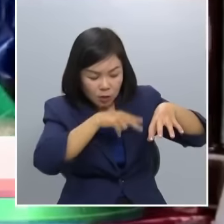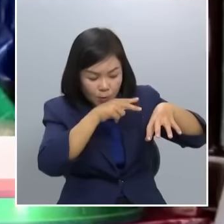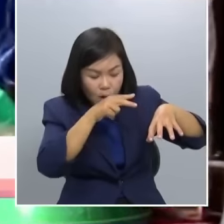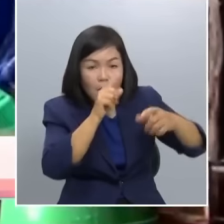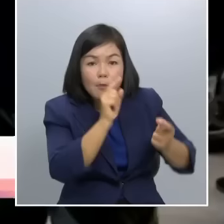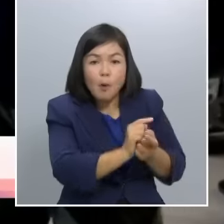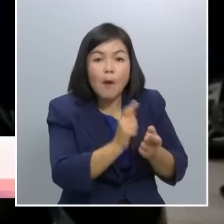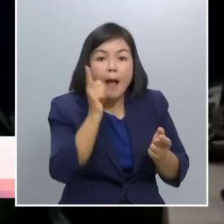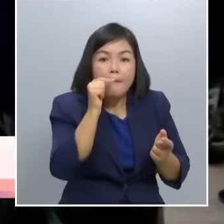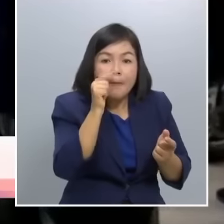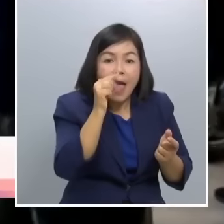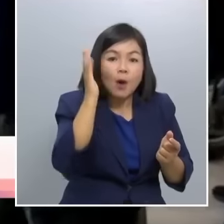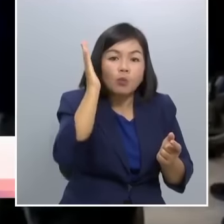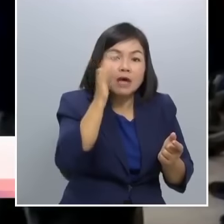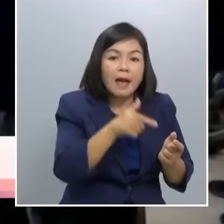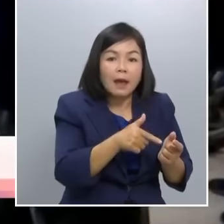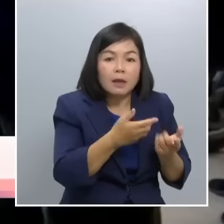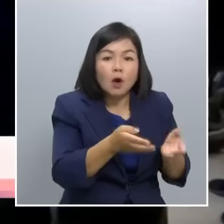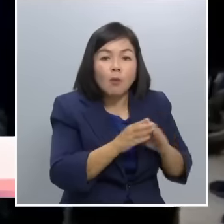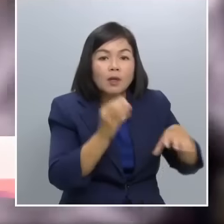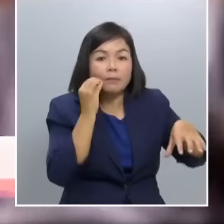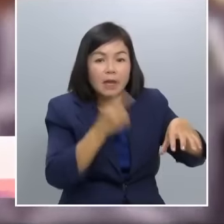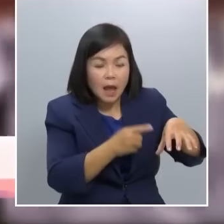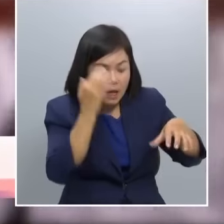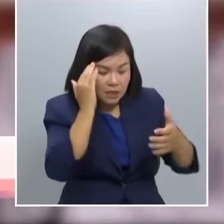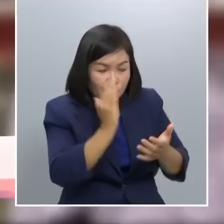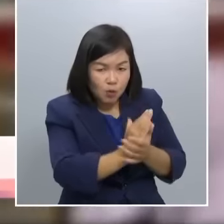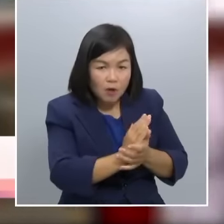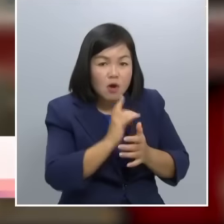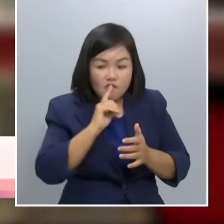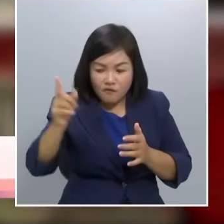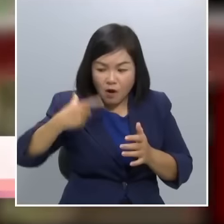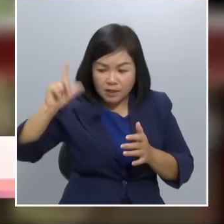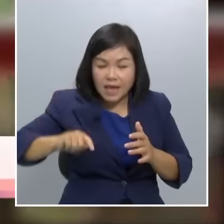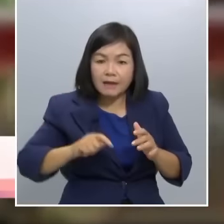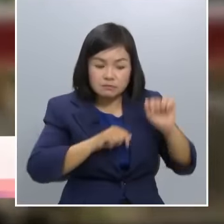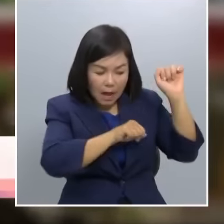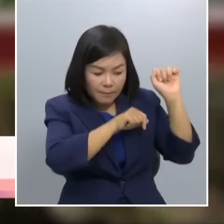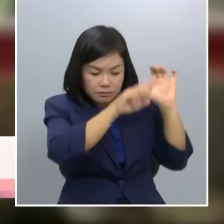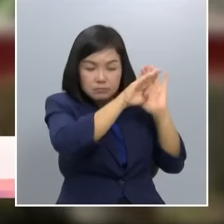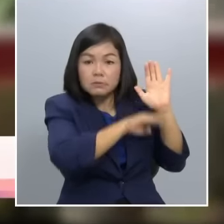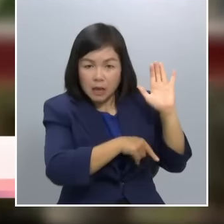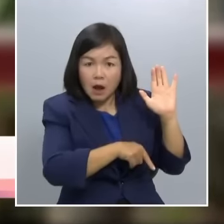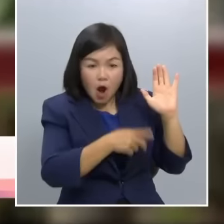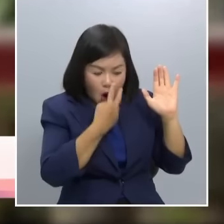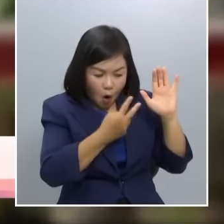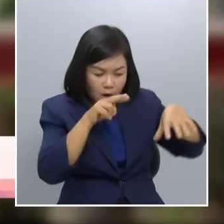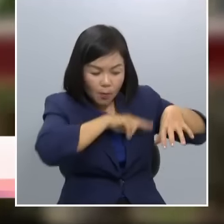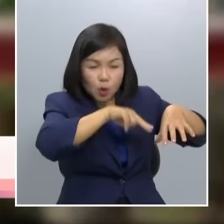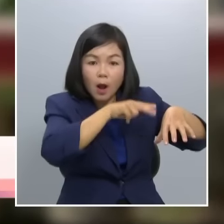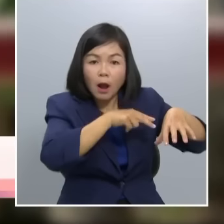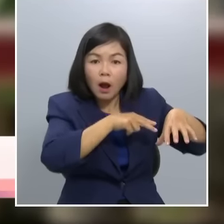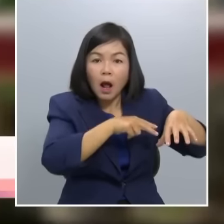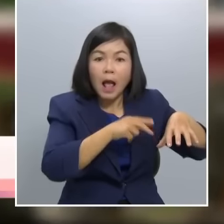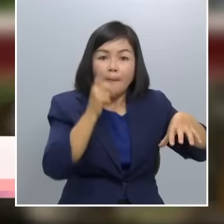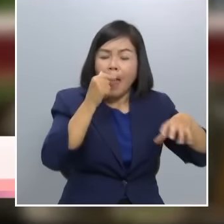กับแม่ของทางผู้ต้องหาอยู่ภายในบ้านทางตำรวจเองก็แสดงหมายค้นนะครับเข้าไปตรวจค้นแต่ว่าแม่ของทางฝั่งเอสกับอารตร้องไห้